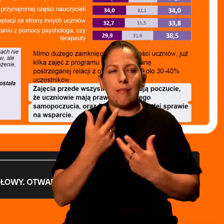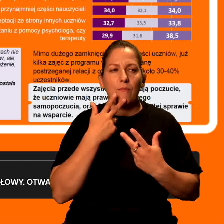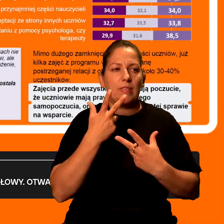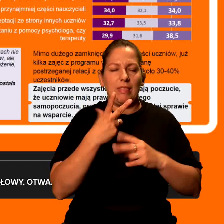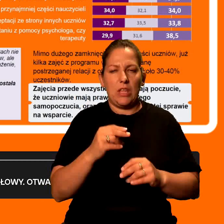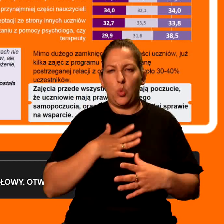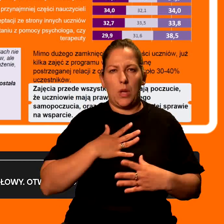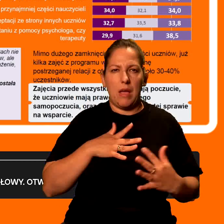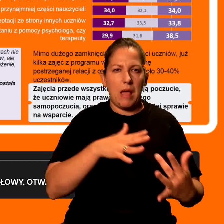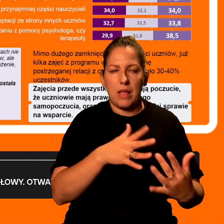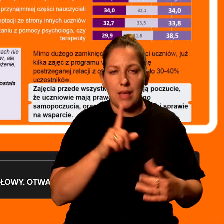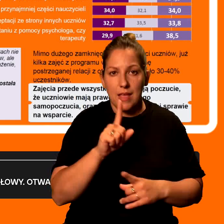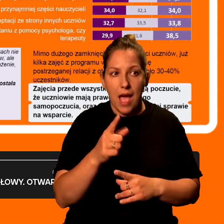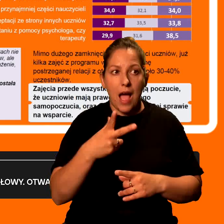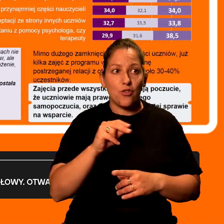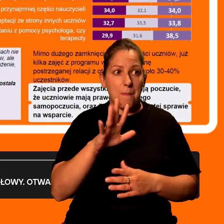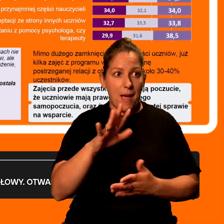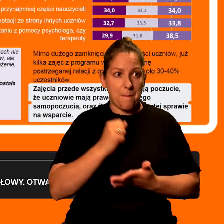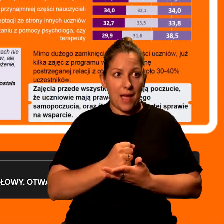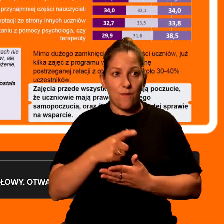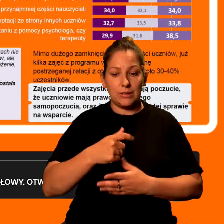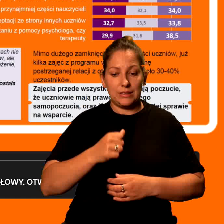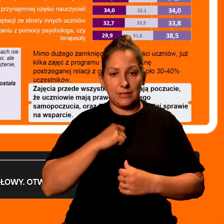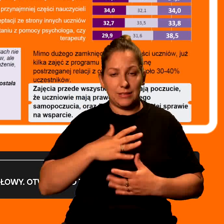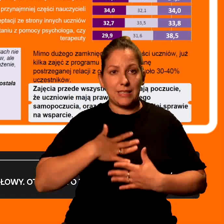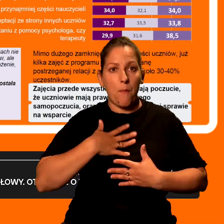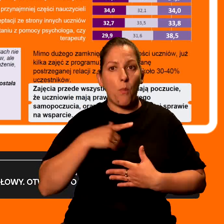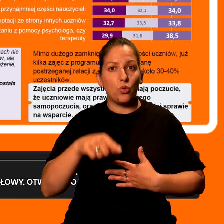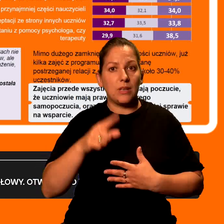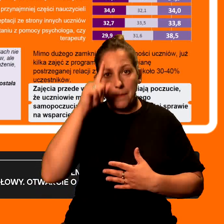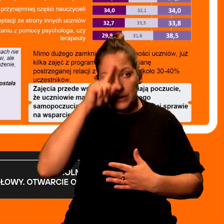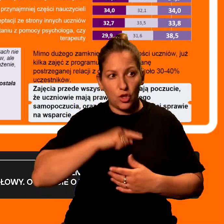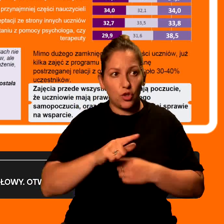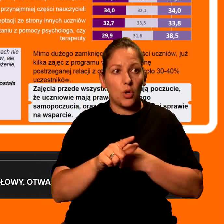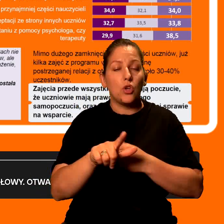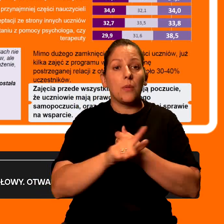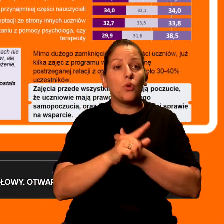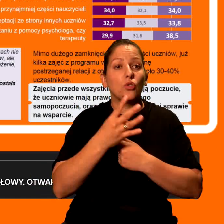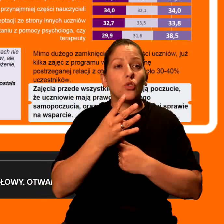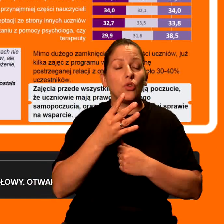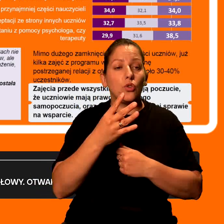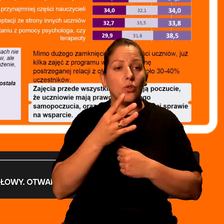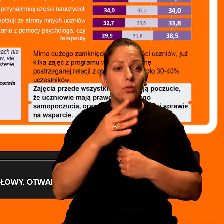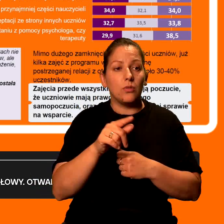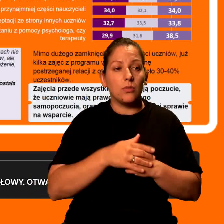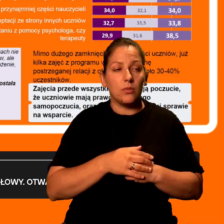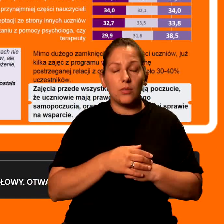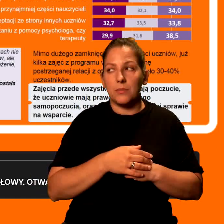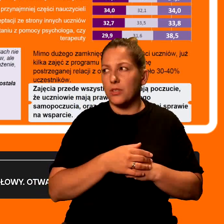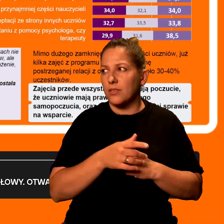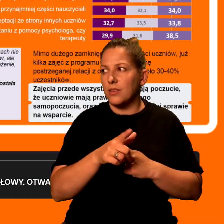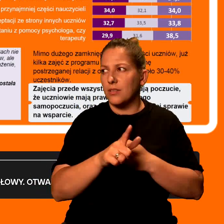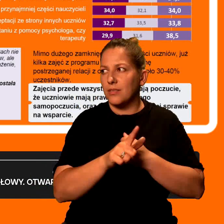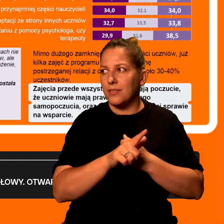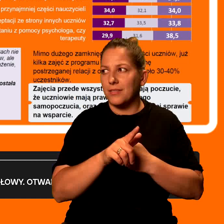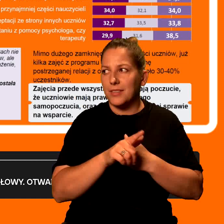Ale zapytaliśmy, czy bardziej czują, że mają prawo do dobrego samopoczucia psychicznego. 44,7 tak. Czy bardziej czują, że mogą liczyć na wsparcie, gdyby